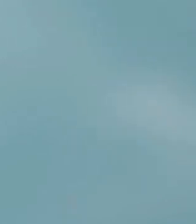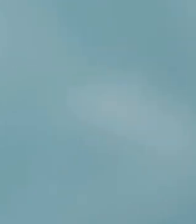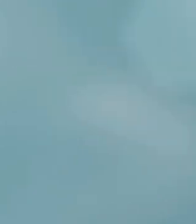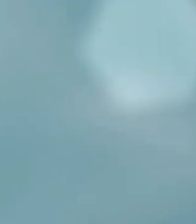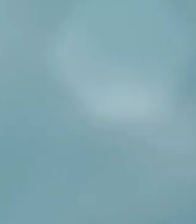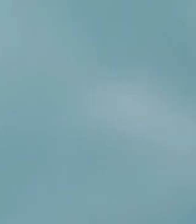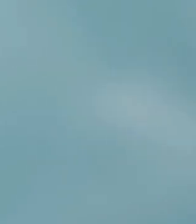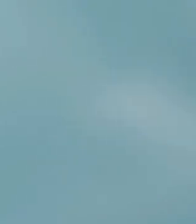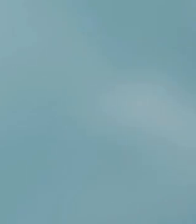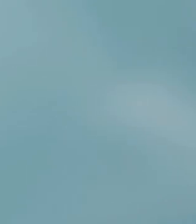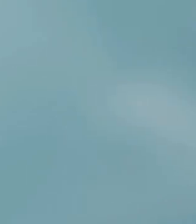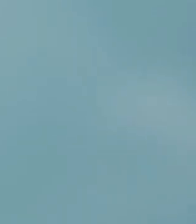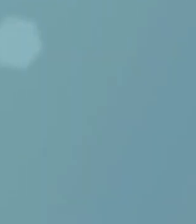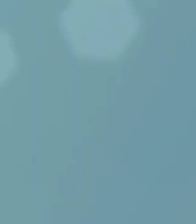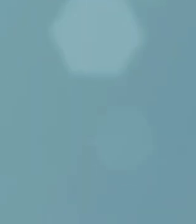zobaczenia